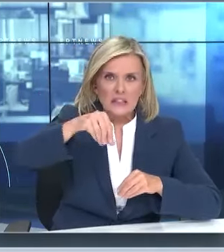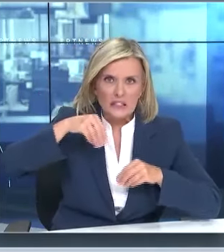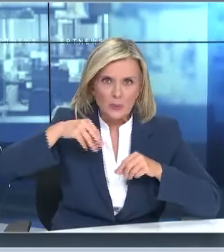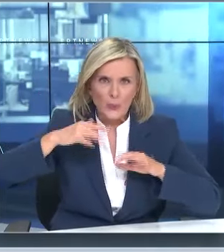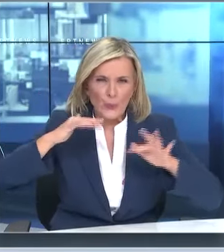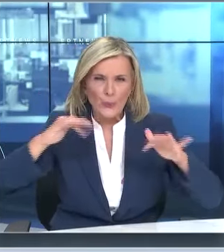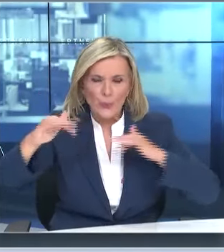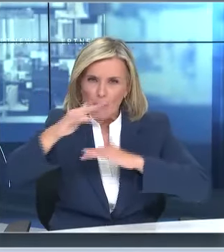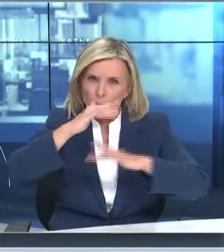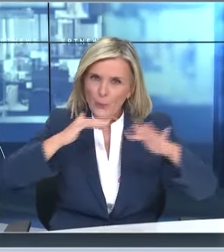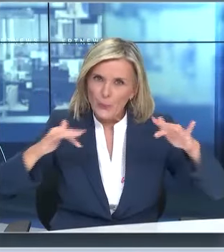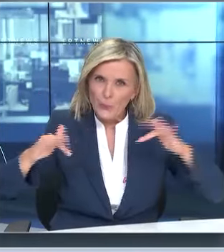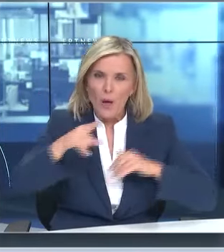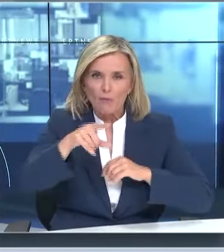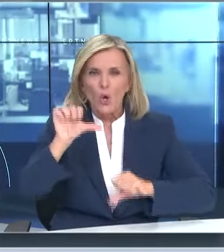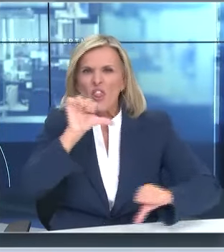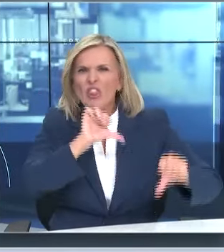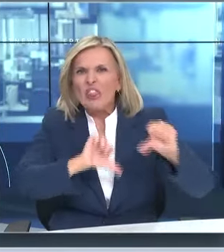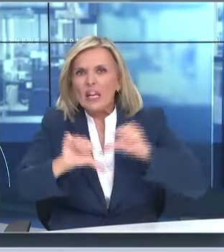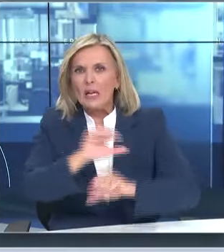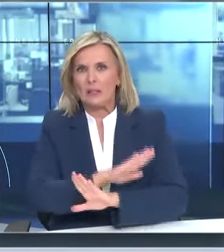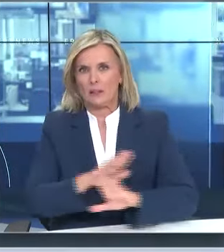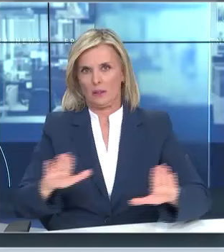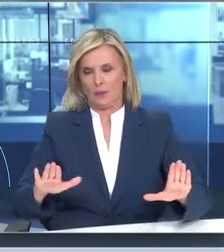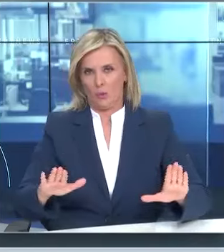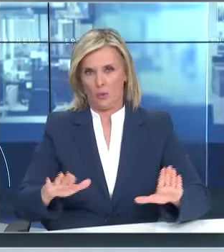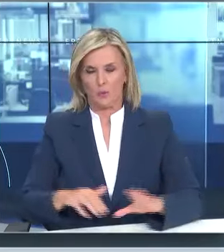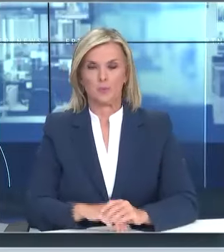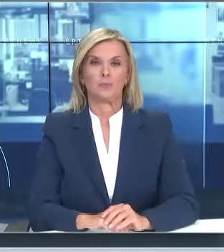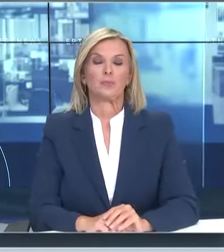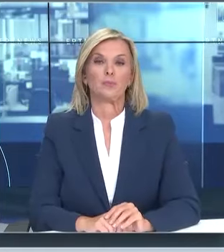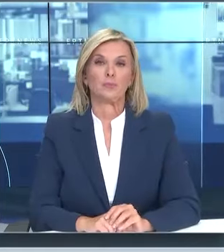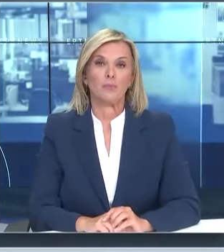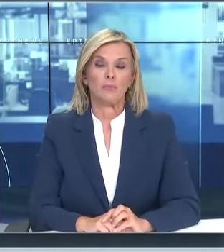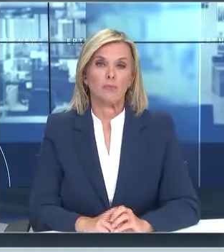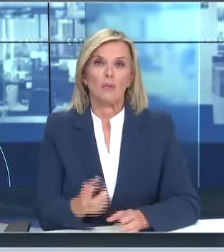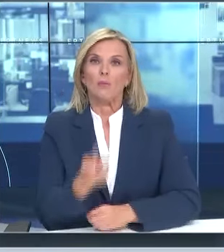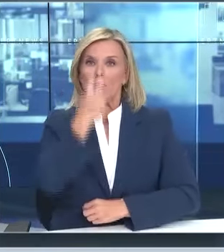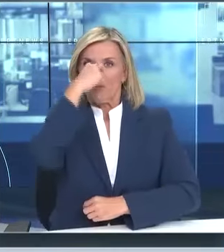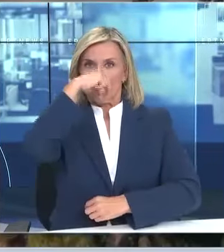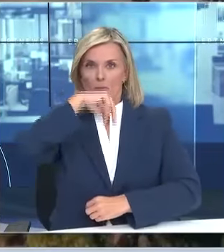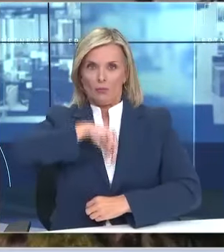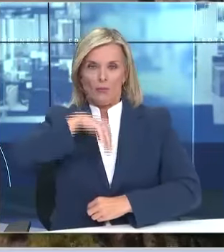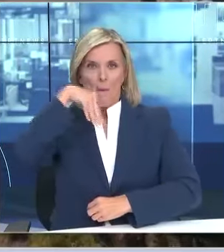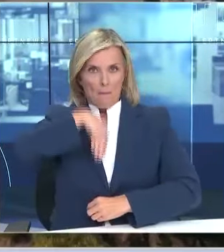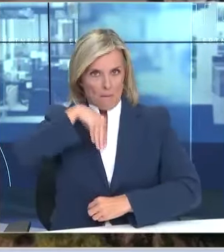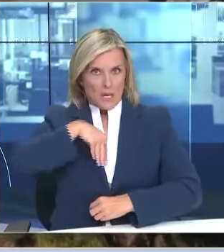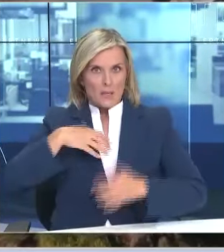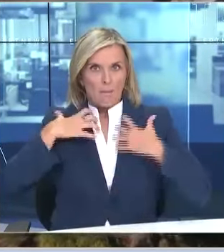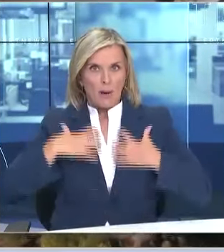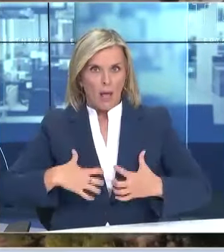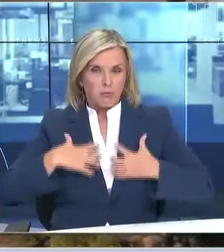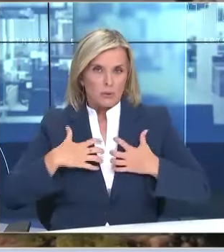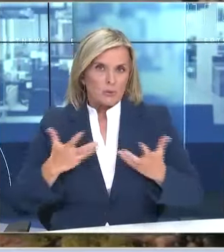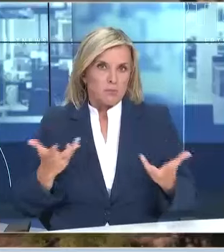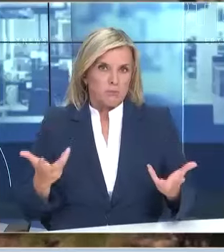οποίοι και αυτοί έχουν την δικιά τους τοξικότητα. Αλλά δεν είναι μόνο αυτό που βλέπουμε, είναι και αυτό που εισπνέουμε στον αέρα. Ένα είναι αυτό.